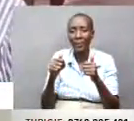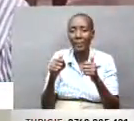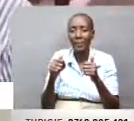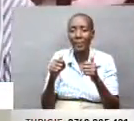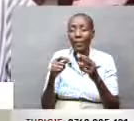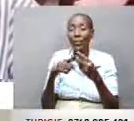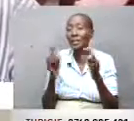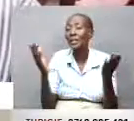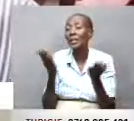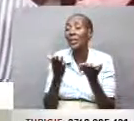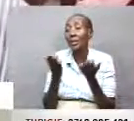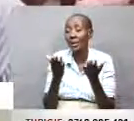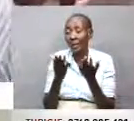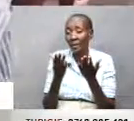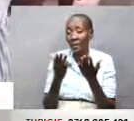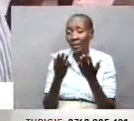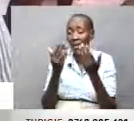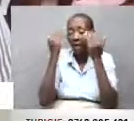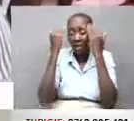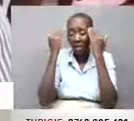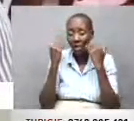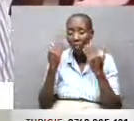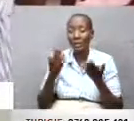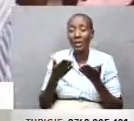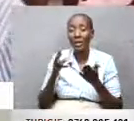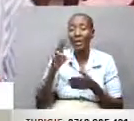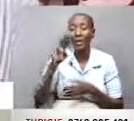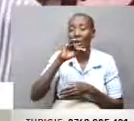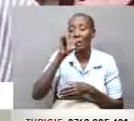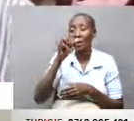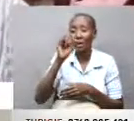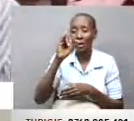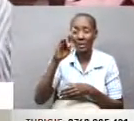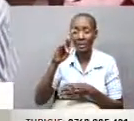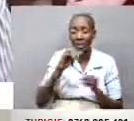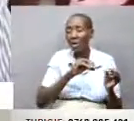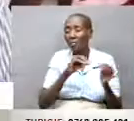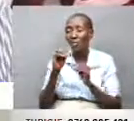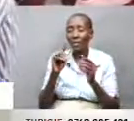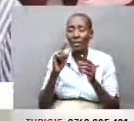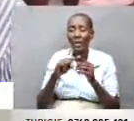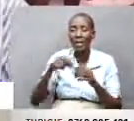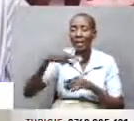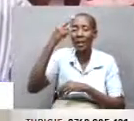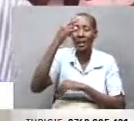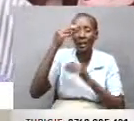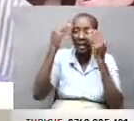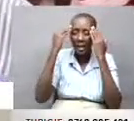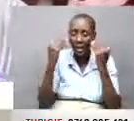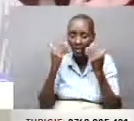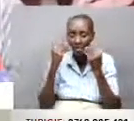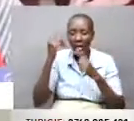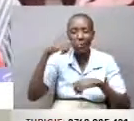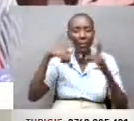Tulianzia kuanzia Magistrate Court hapa Wajia, tulienda mpaka Supreme Court ambayo tulishinda tarehe 7 mwezi